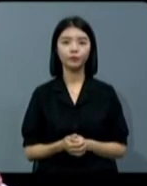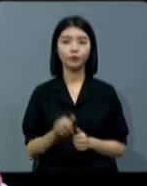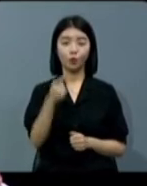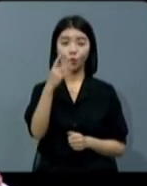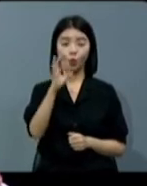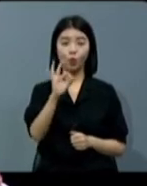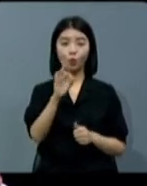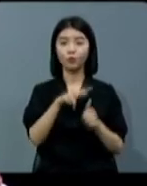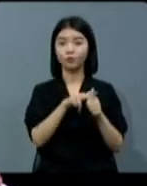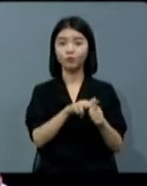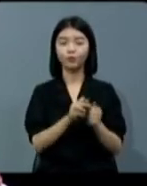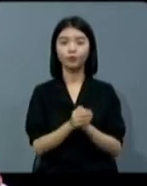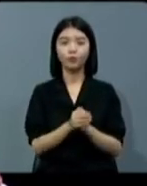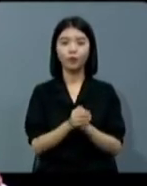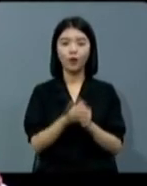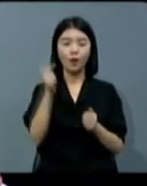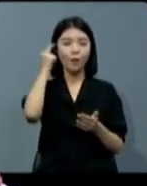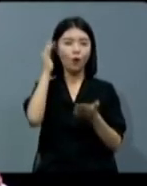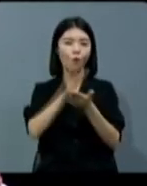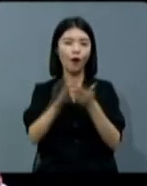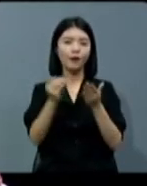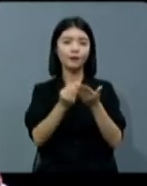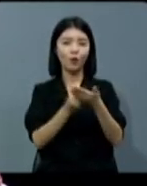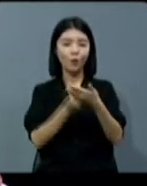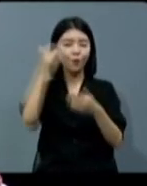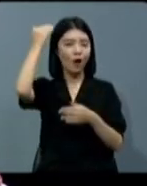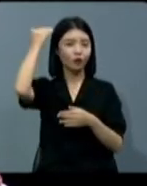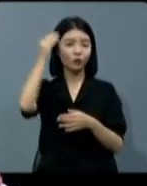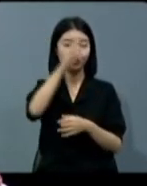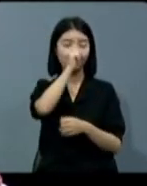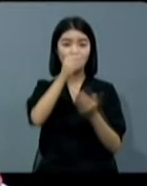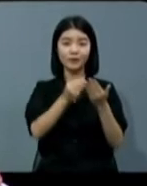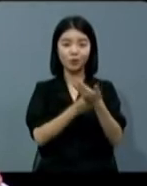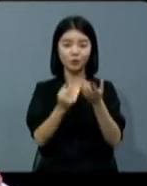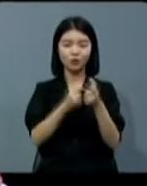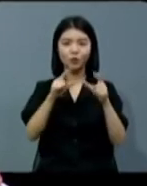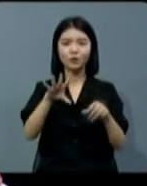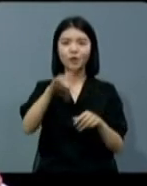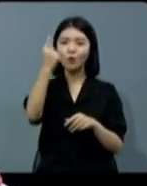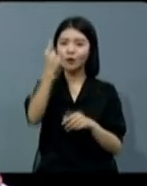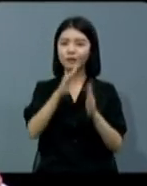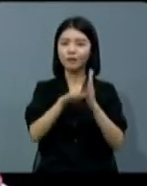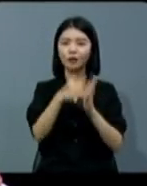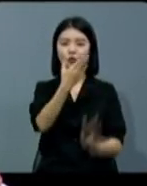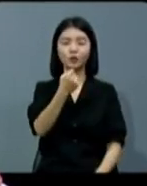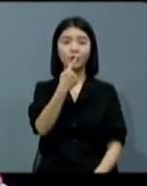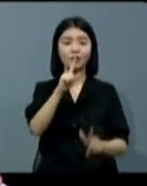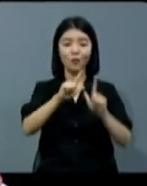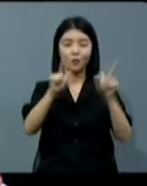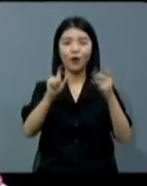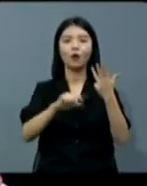홍준표입니다. 평화의 섬 한국의 낙원 제주에 제가 처음 와본 것이 91년